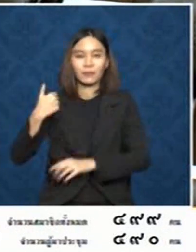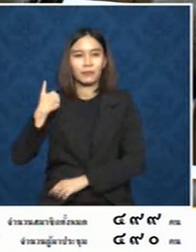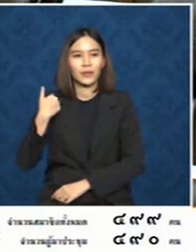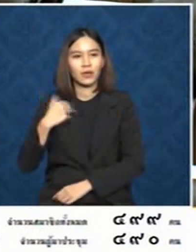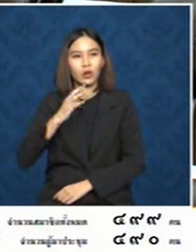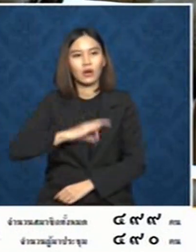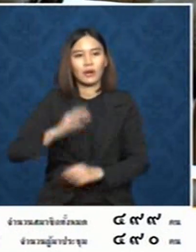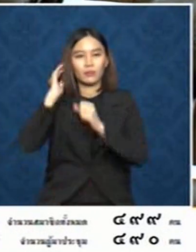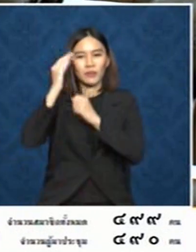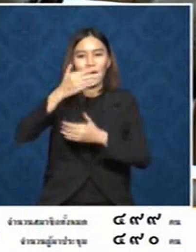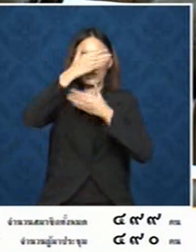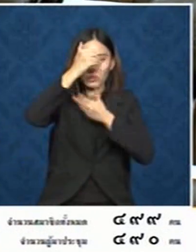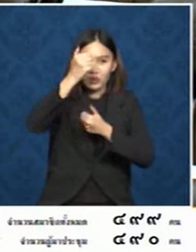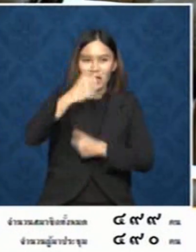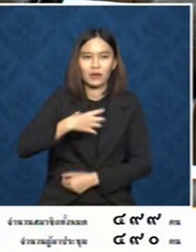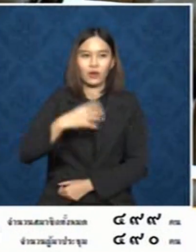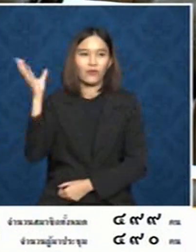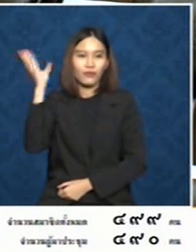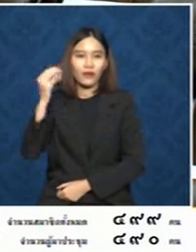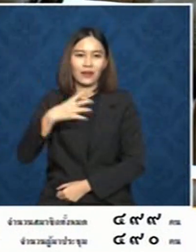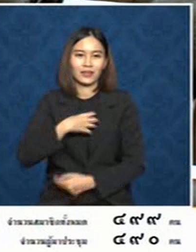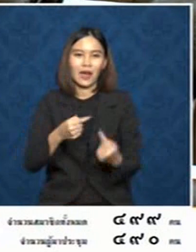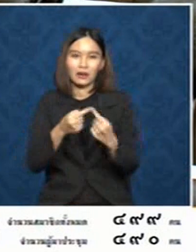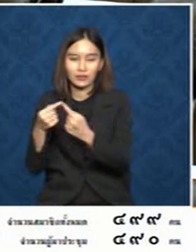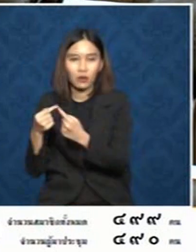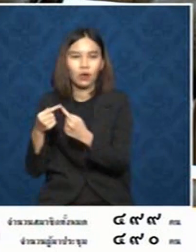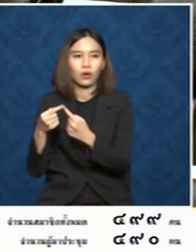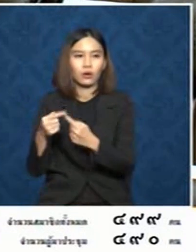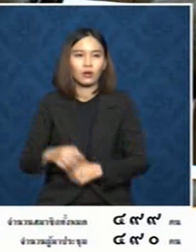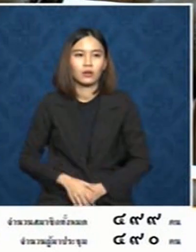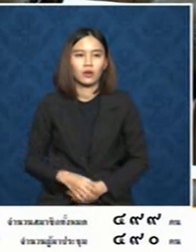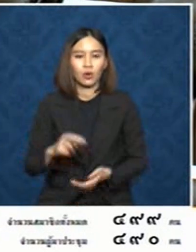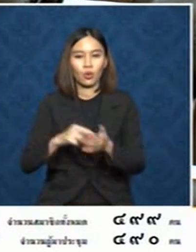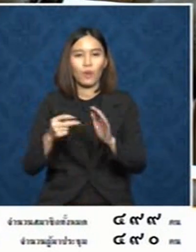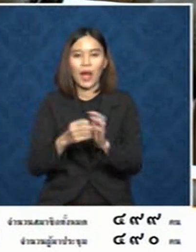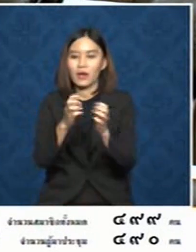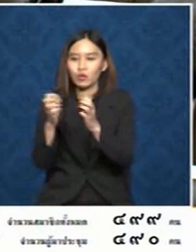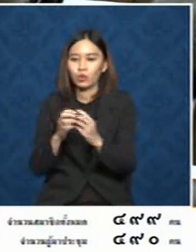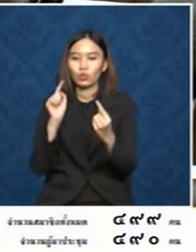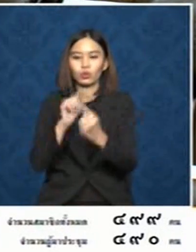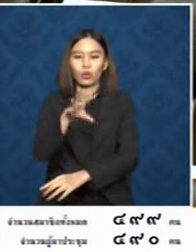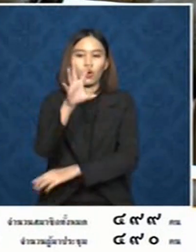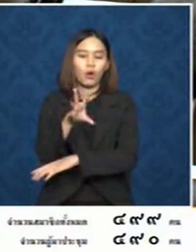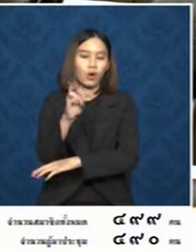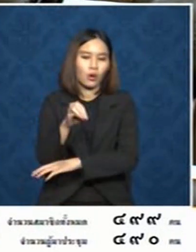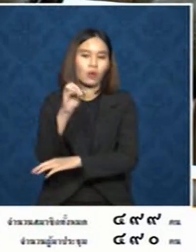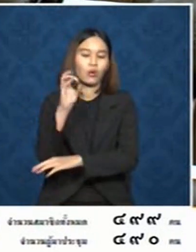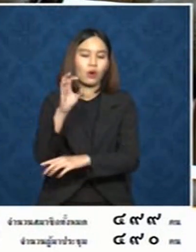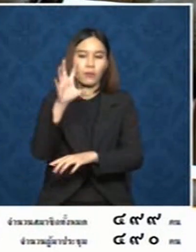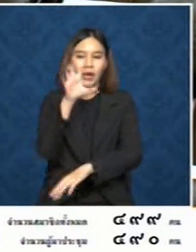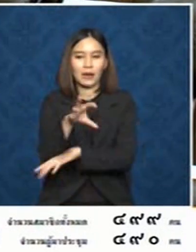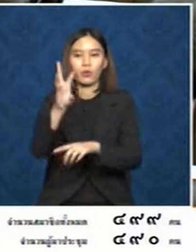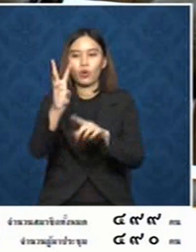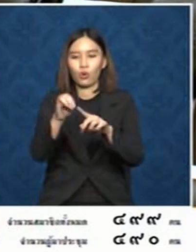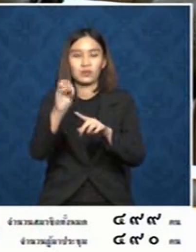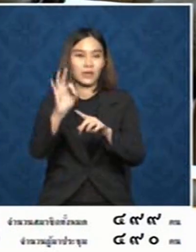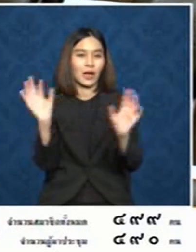สนใจเป็นอย่างยิ่งดิฉันอยากฟังท่านอภิปรายต่อโดยไม่ก้าวล่วงในข้อบังคับที่ 69ค่ะท่าน